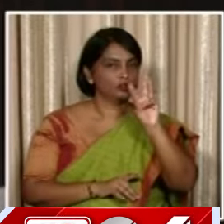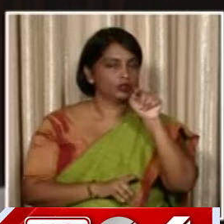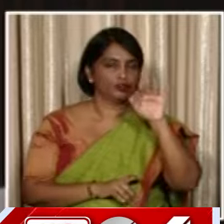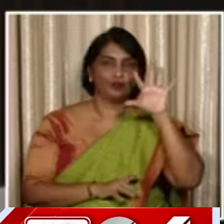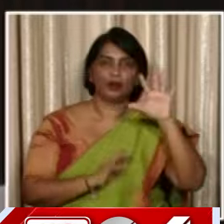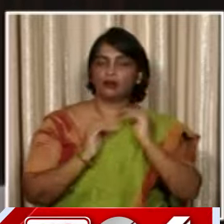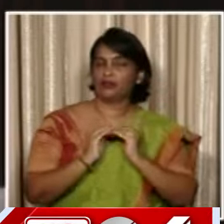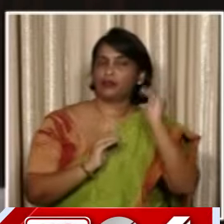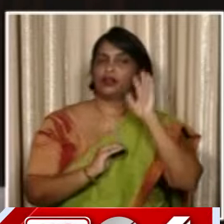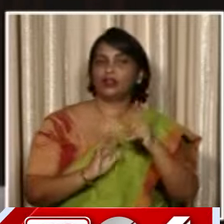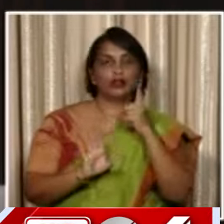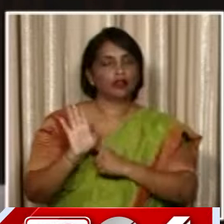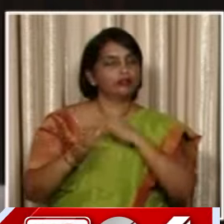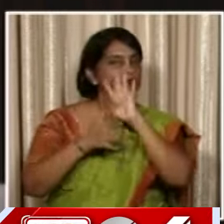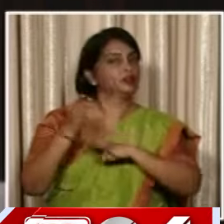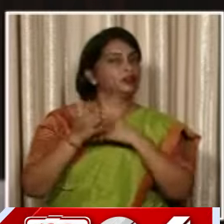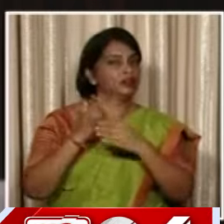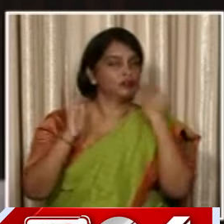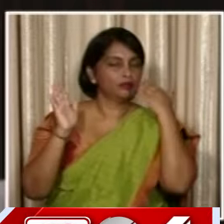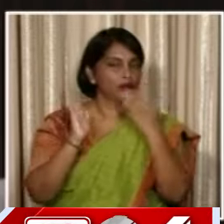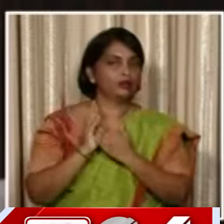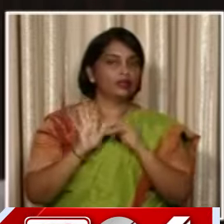143.5කින් වැඩි වෙලා තියෙනවා. වාර්ෂික ඇස්තමේන්තුවේ